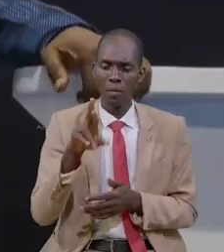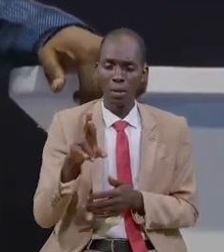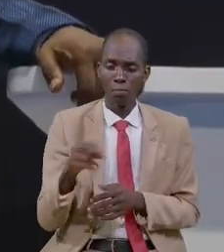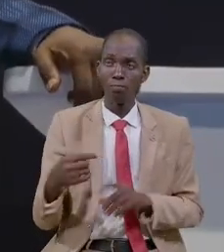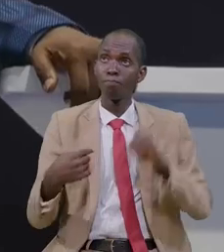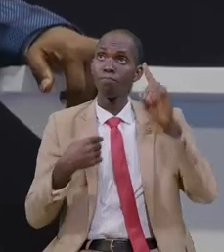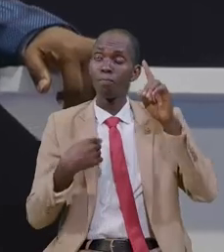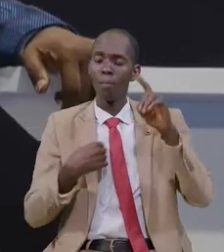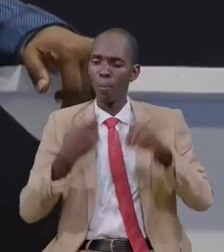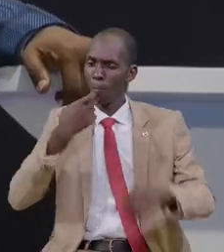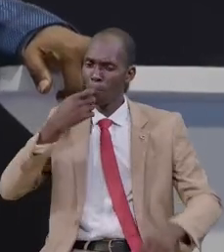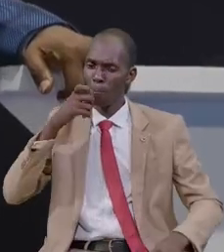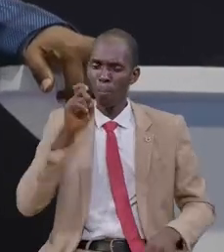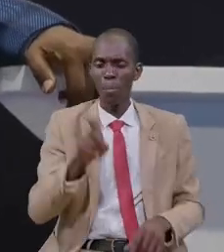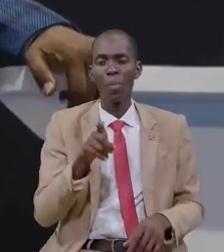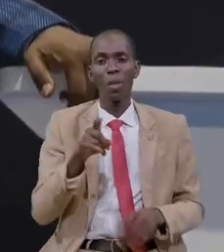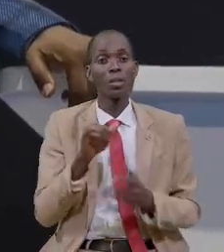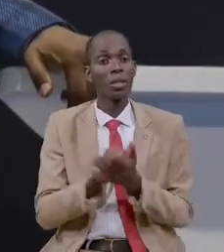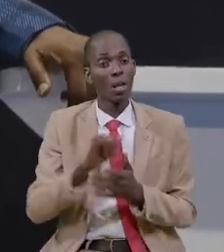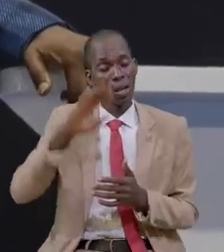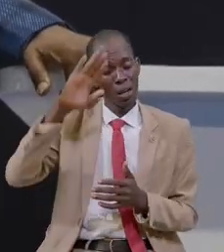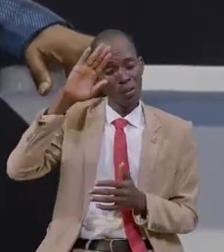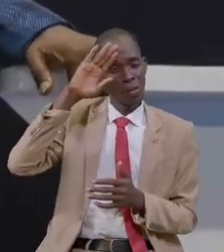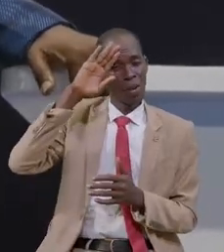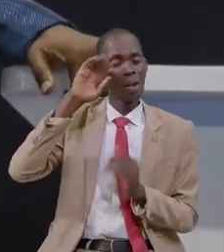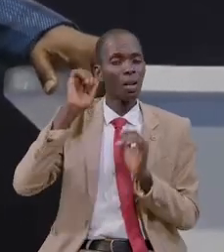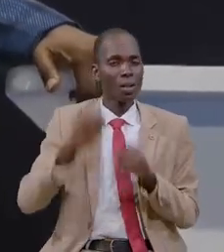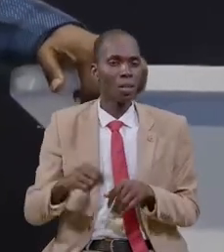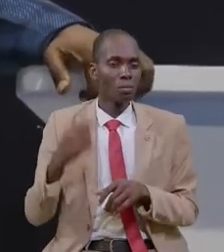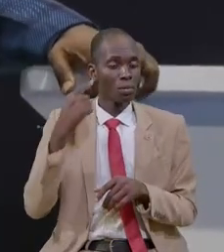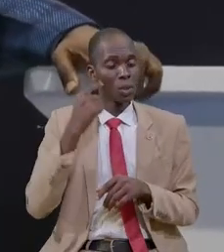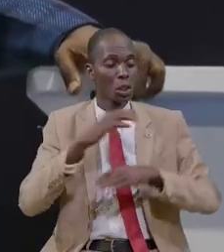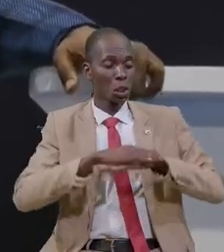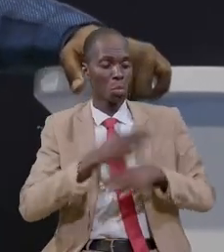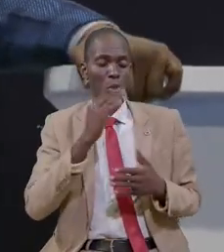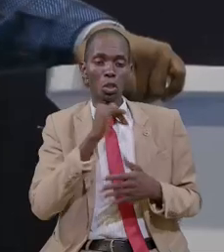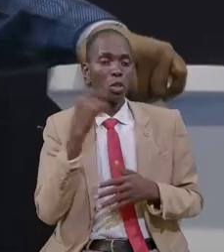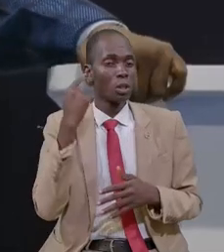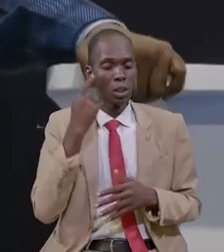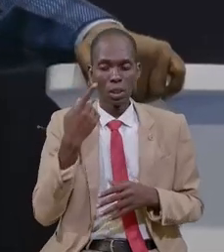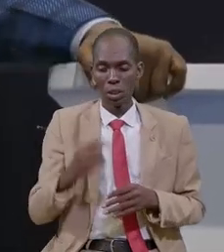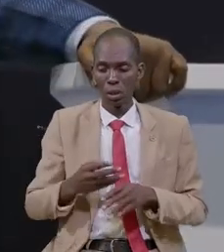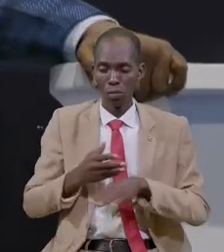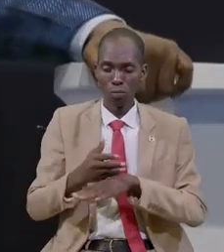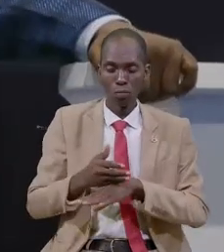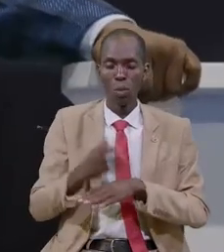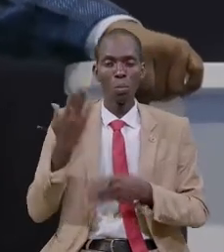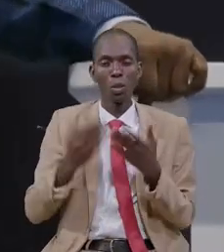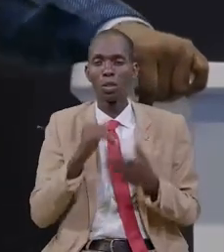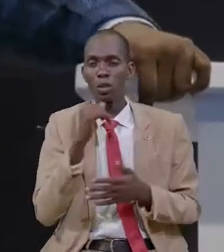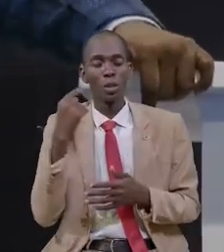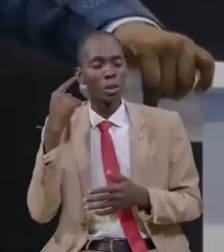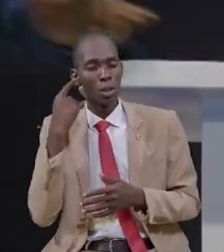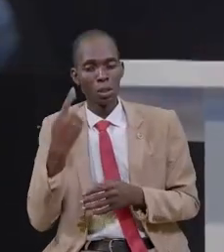réprimande. Cette fièvre peut entendre. La table peut ne pas entendre. La chaise peut ne pas entendre. Et